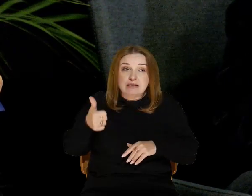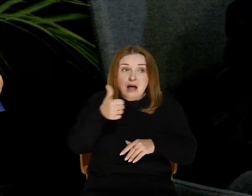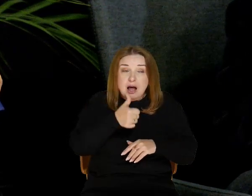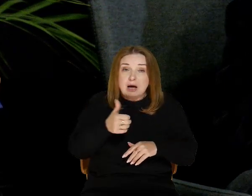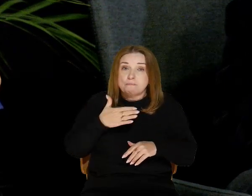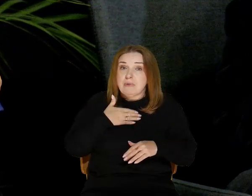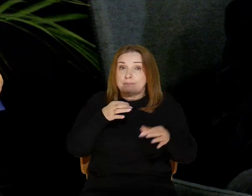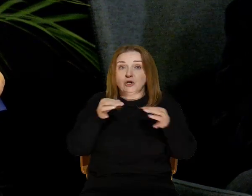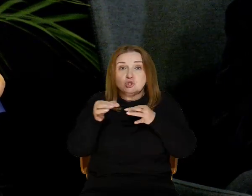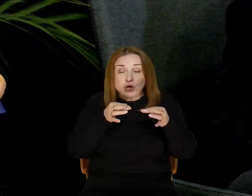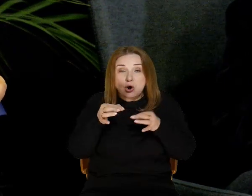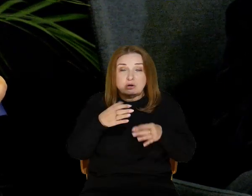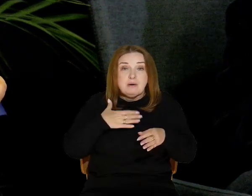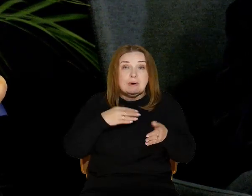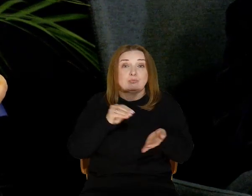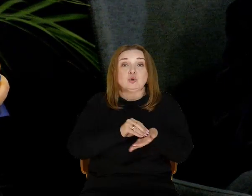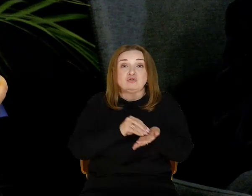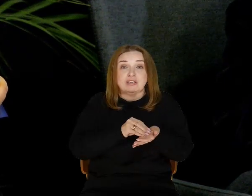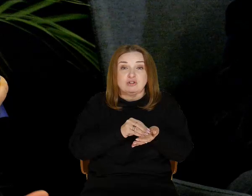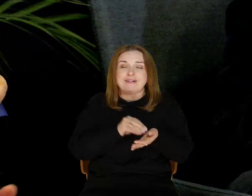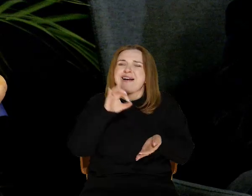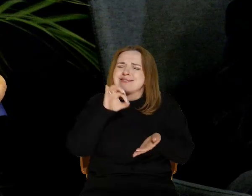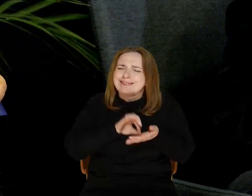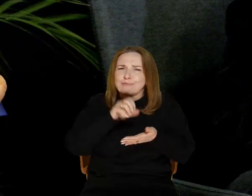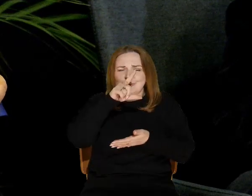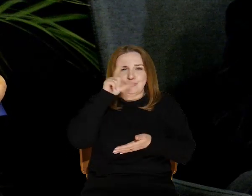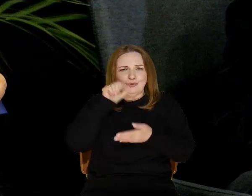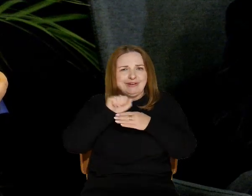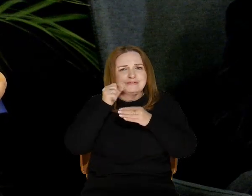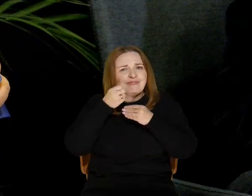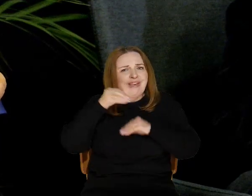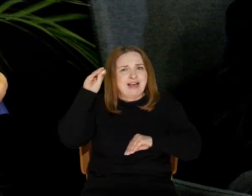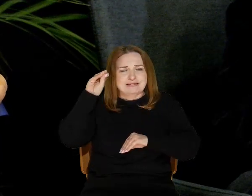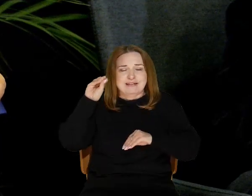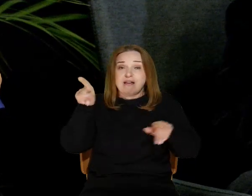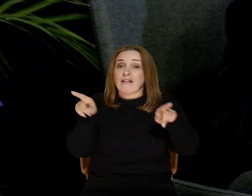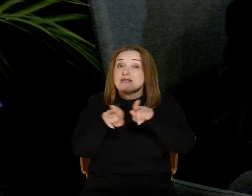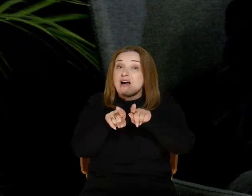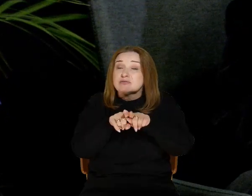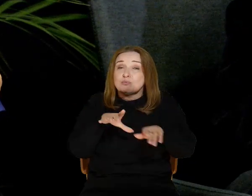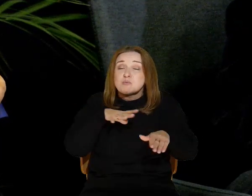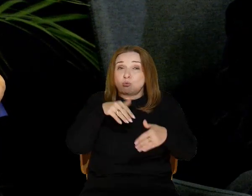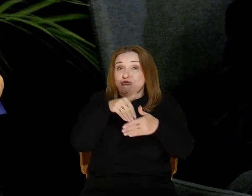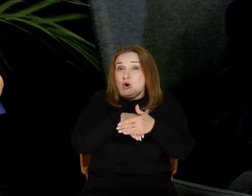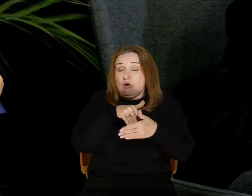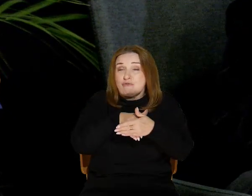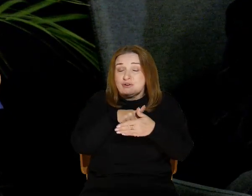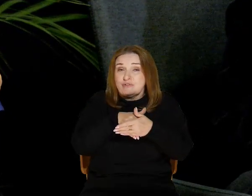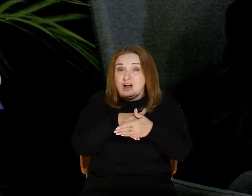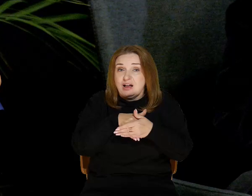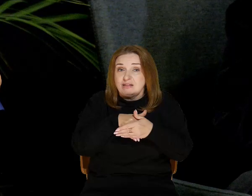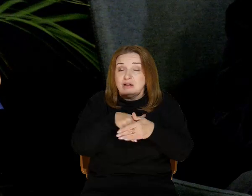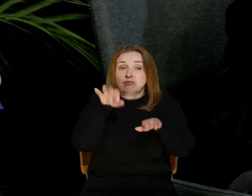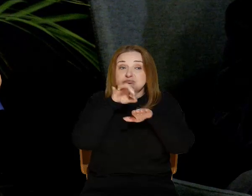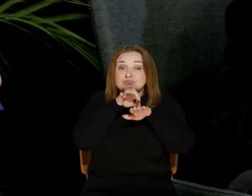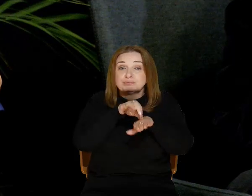takim doświadczeniem, że nas jest więcej ludzi, którzy byli wychowywani przez ludzi, którzy w